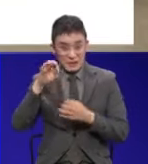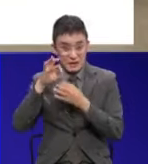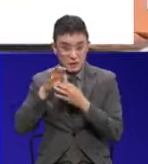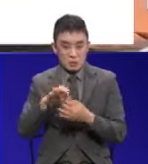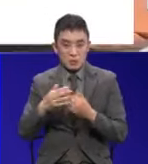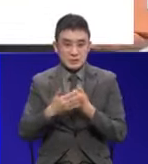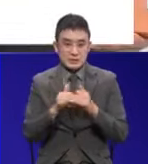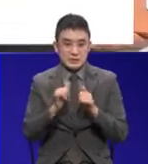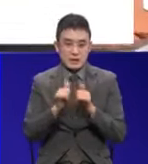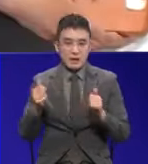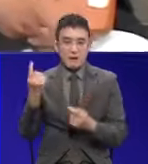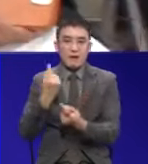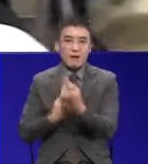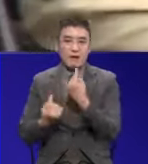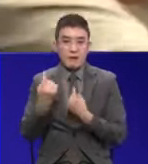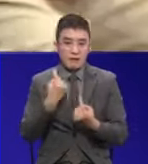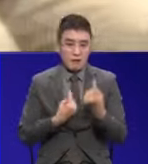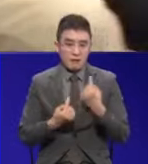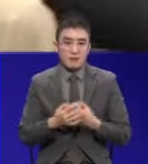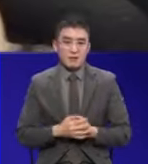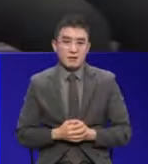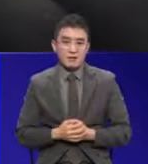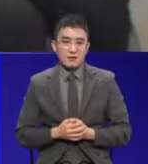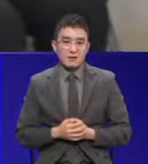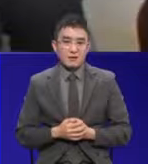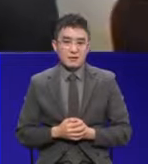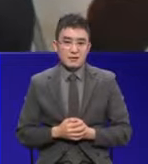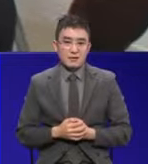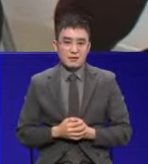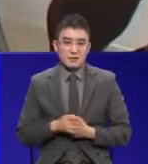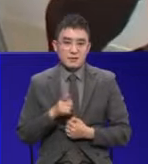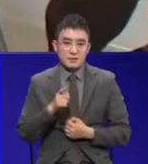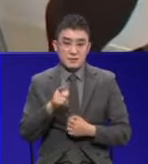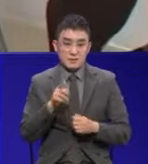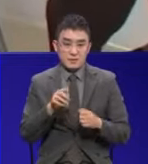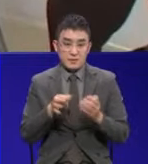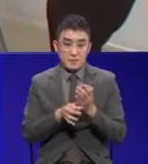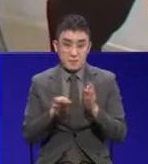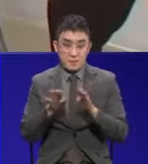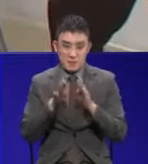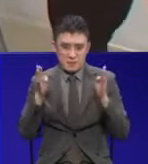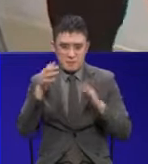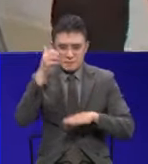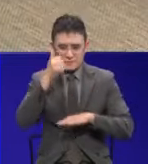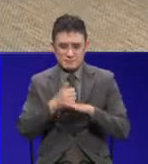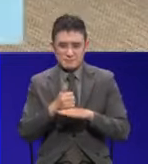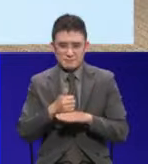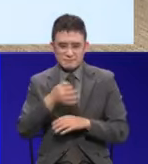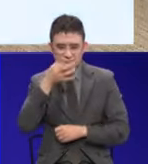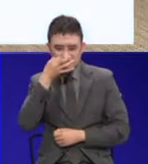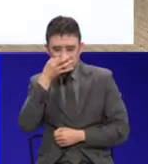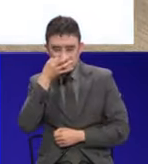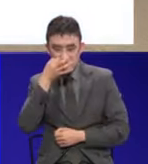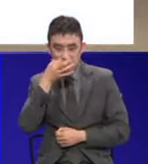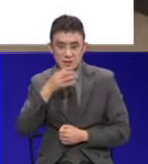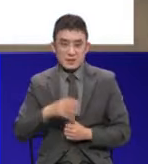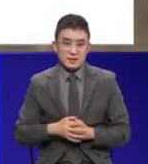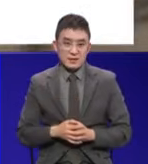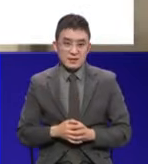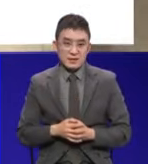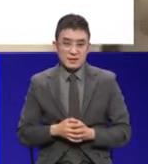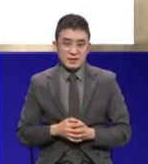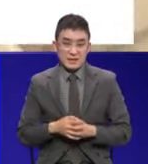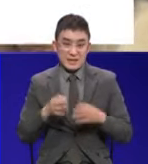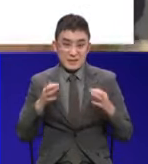캠프로 모여들고 있습니다. 캠프 관계자들과 지지자들은 개표를 끝까지 지켜봐야 한다며 개표 방송 화면에 김은혜 후보의 소식이 나올 때마다